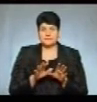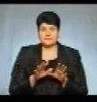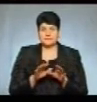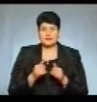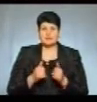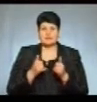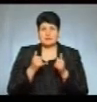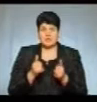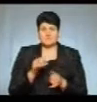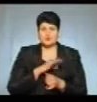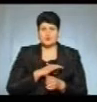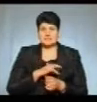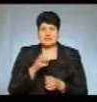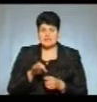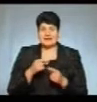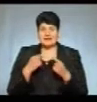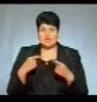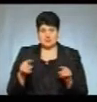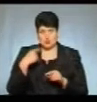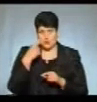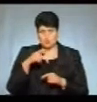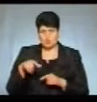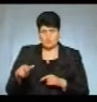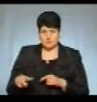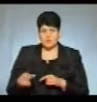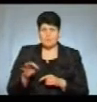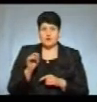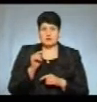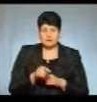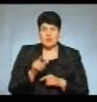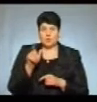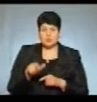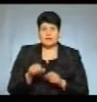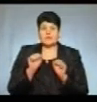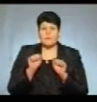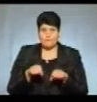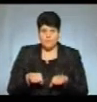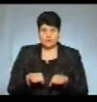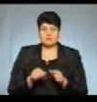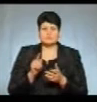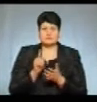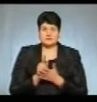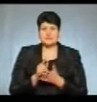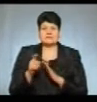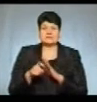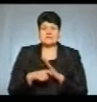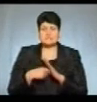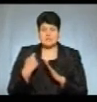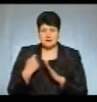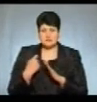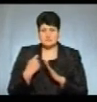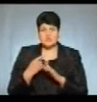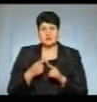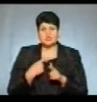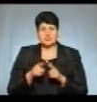для використання іншій особі. От, проте людина може, мусить дізнатися обов'язково, чи можуть ці